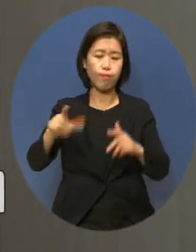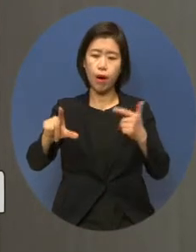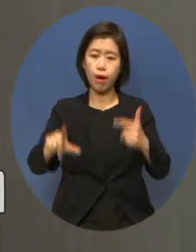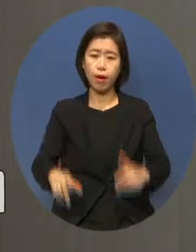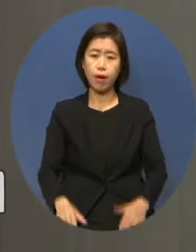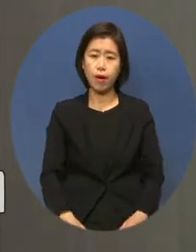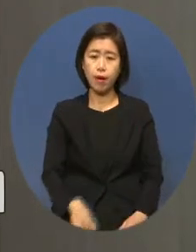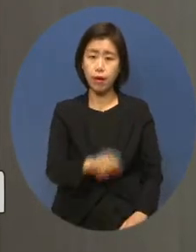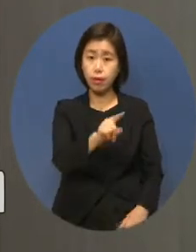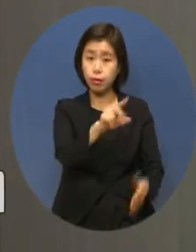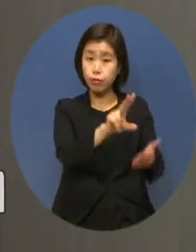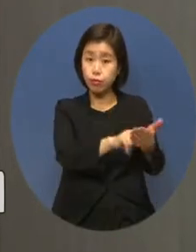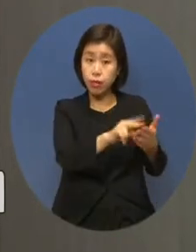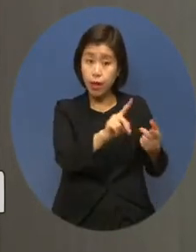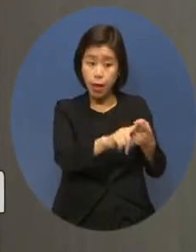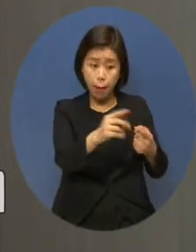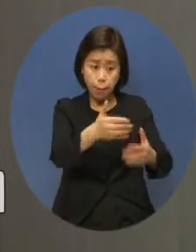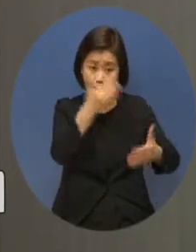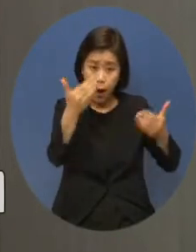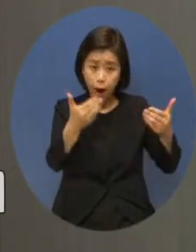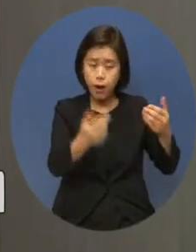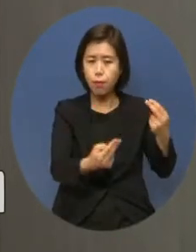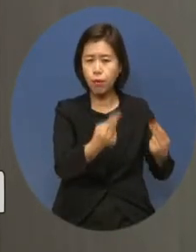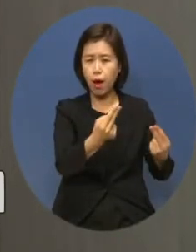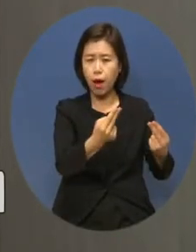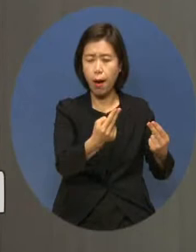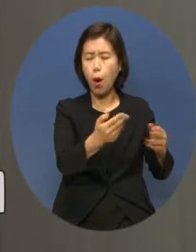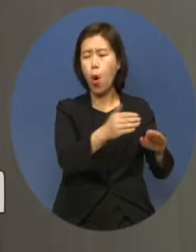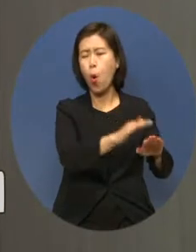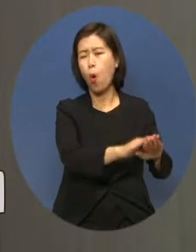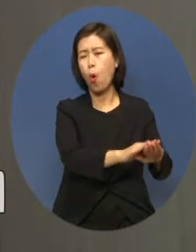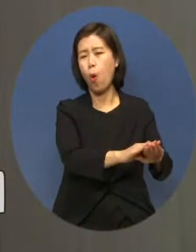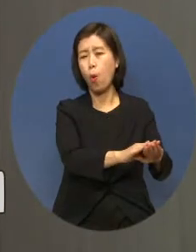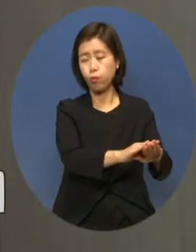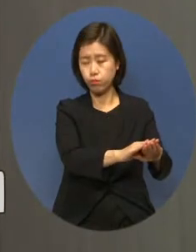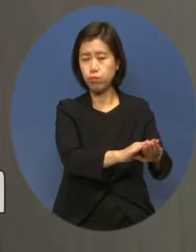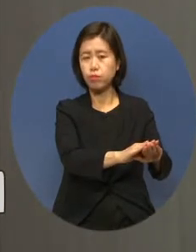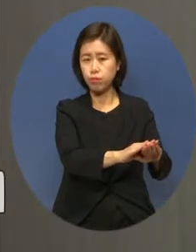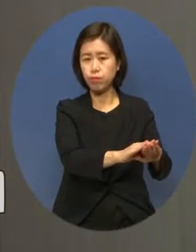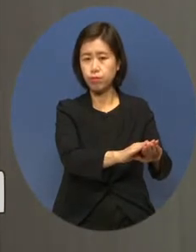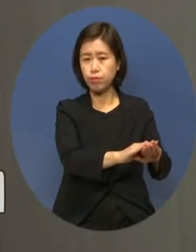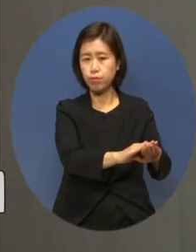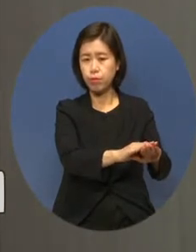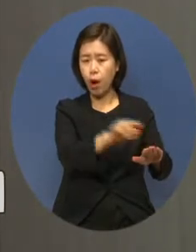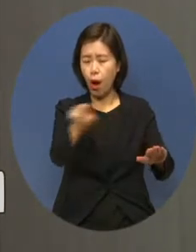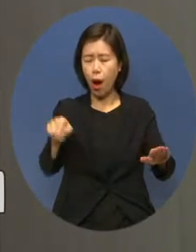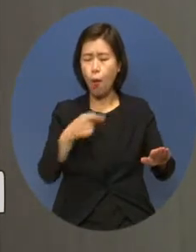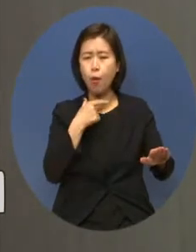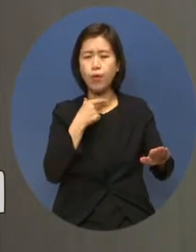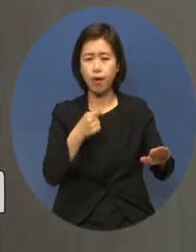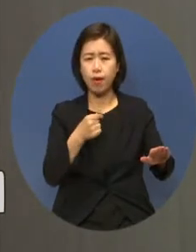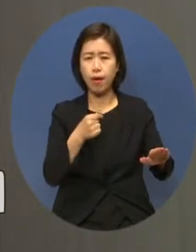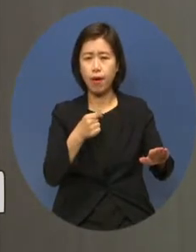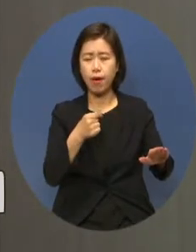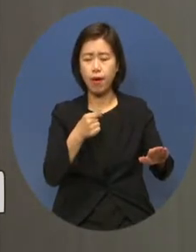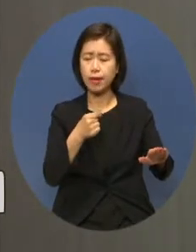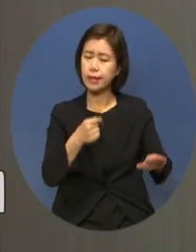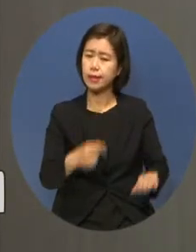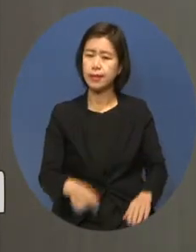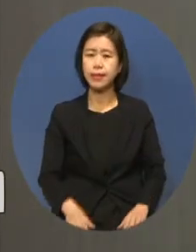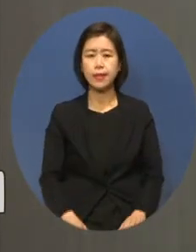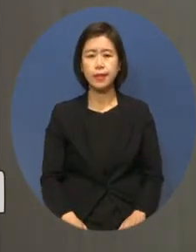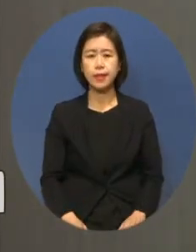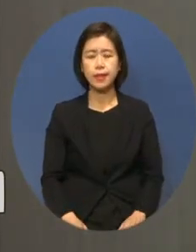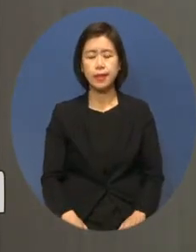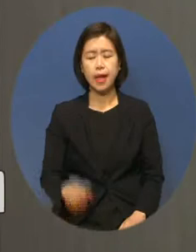문제를 드러내기보다는 덮는 쪽을 선택하는 사람들이 너무나 많은 것을 보면서